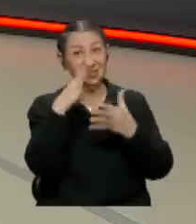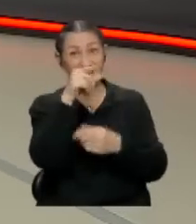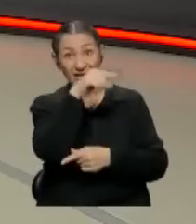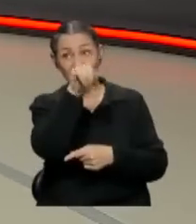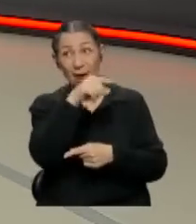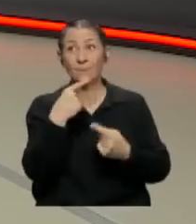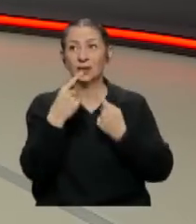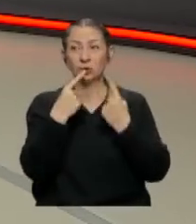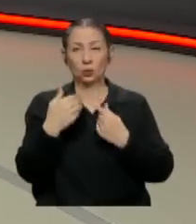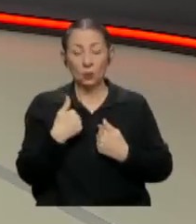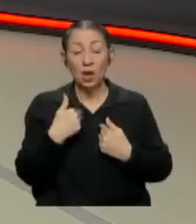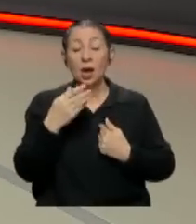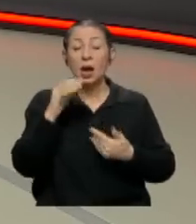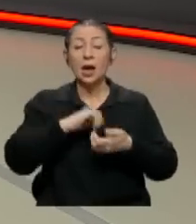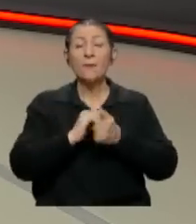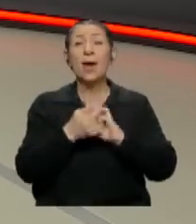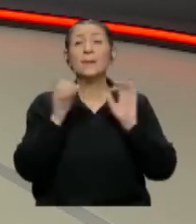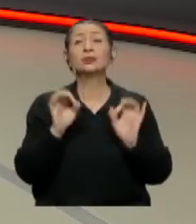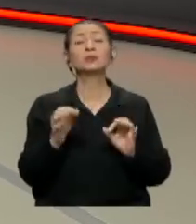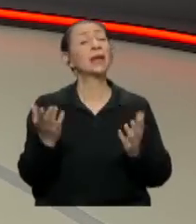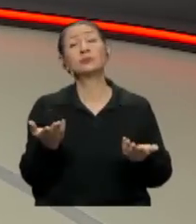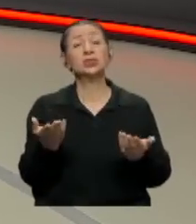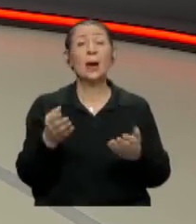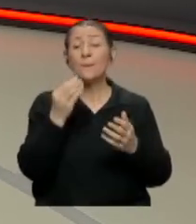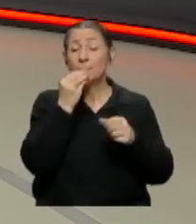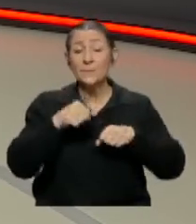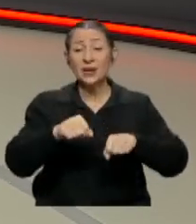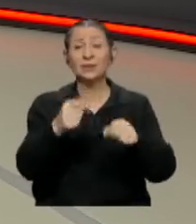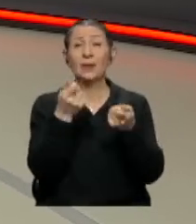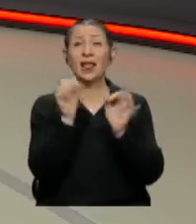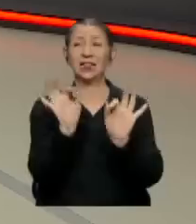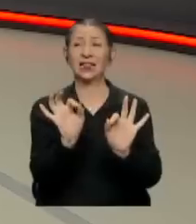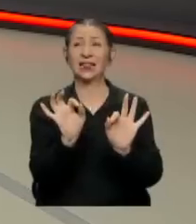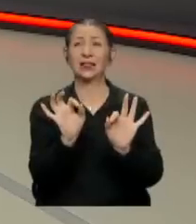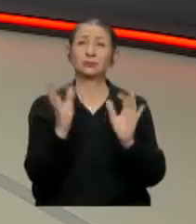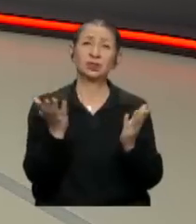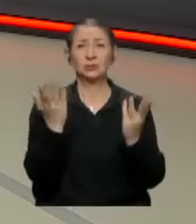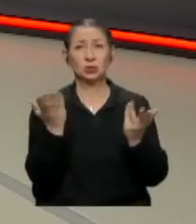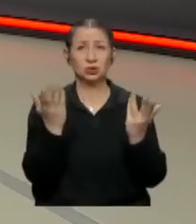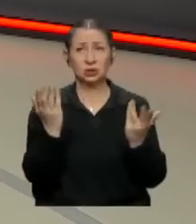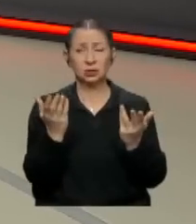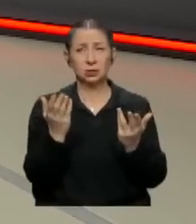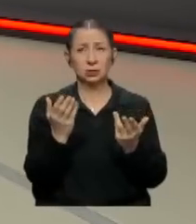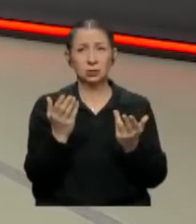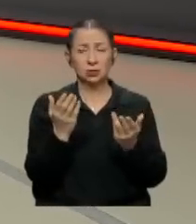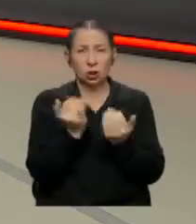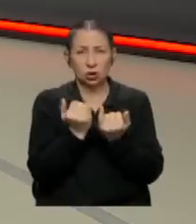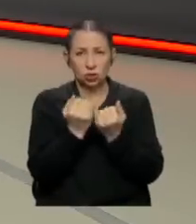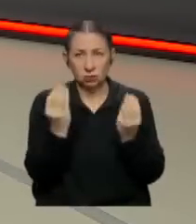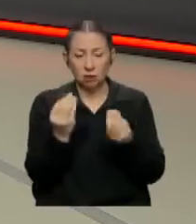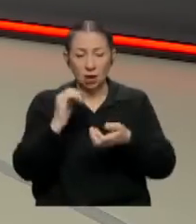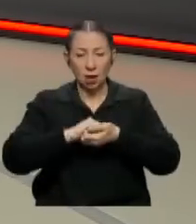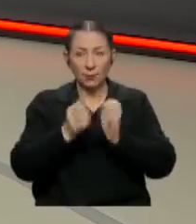bahsediyorum kampanya başlatıyorlar Neymiş efendim marketler fiyatları sabitlesin işte falanmış da filanmışlar kardeşim